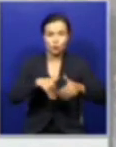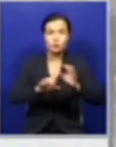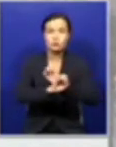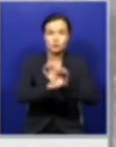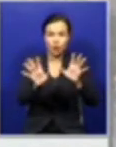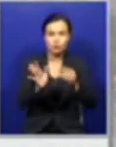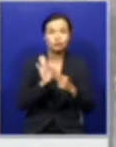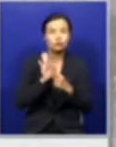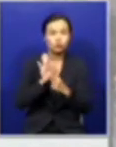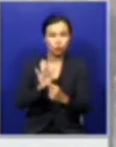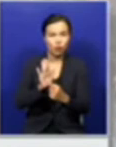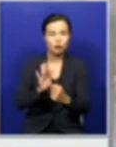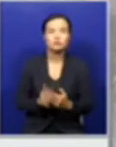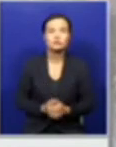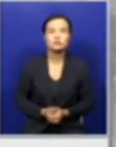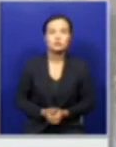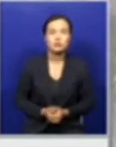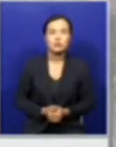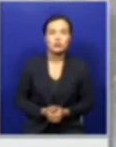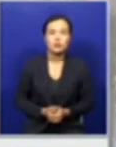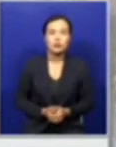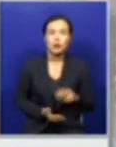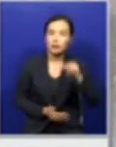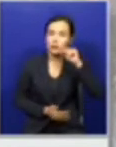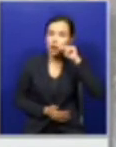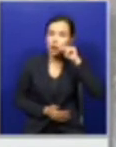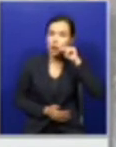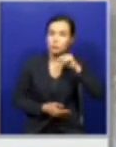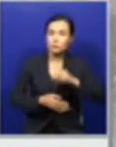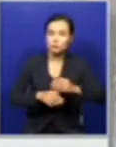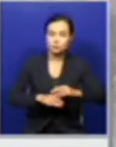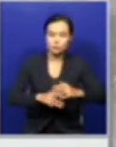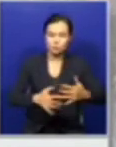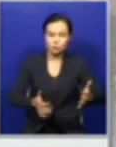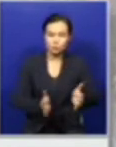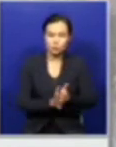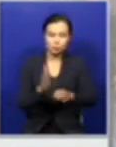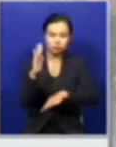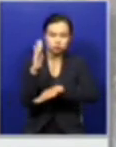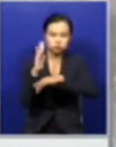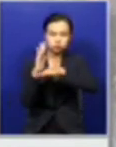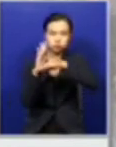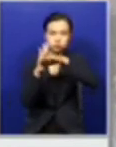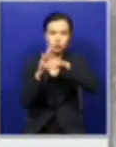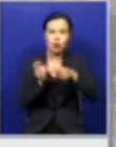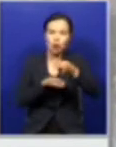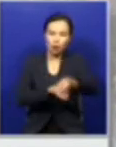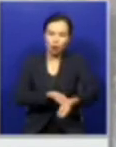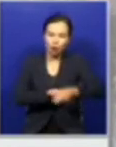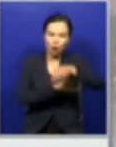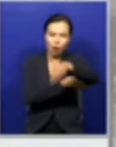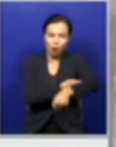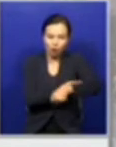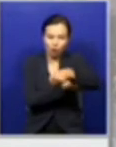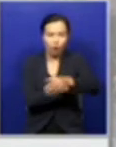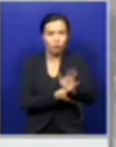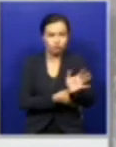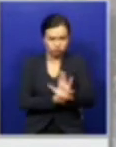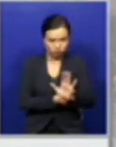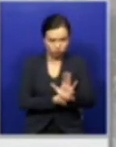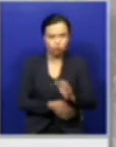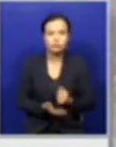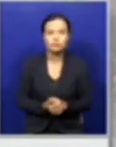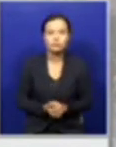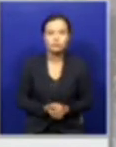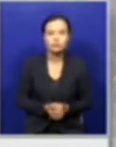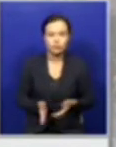ยกตัวอย่างเช่นเพิ่มปริมาณน้ำในเขื่อนในอ่างไม่ใช่เน้นแต่การขุดรอกลำคลองถนนที่สร้